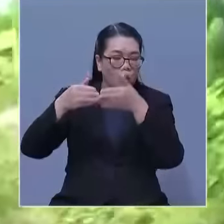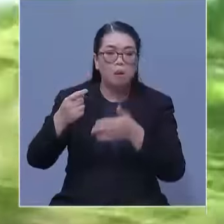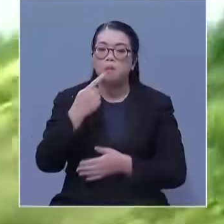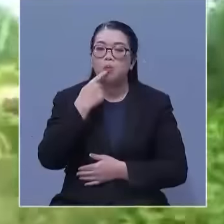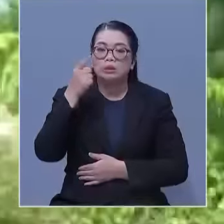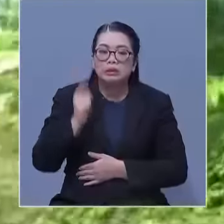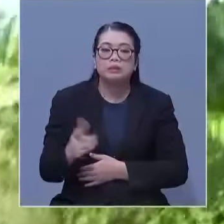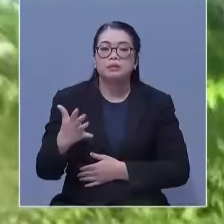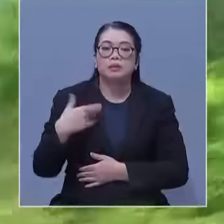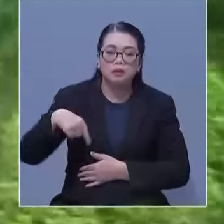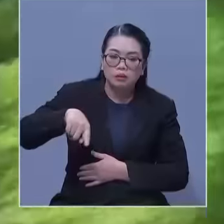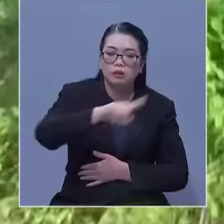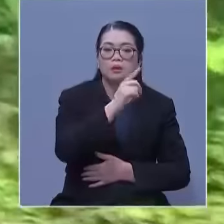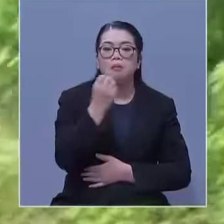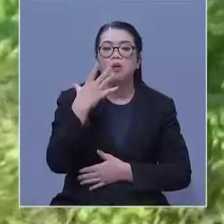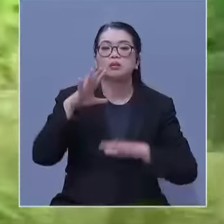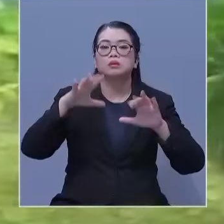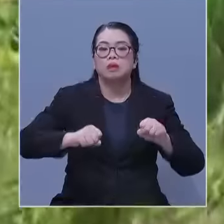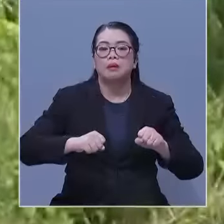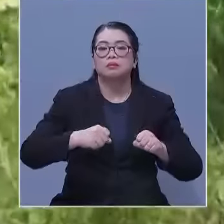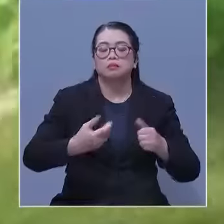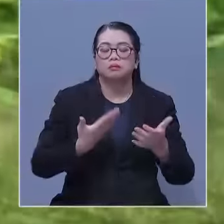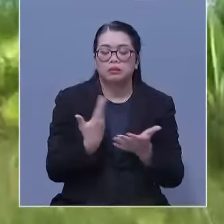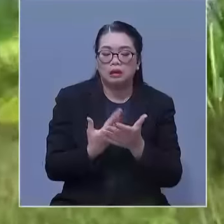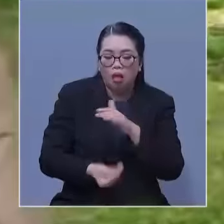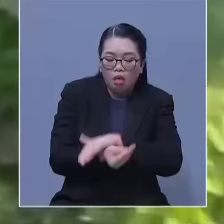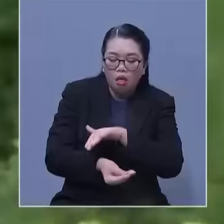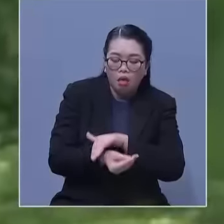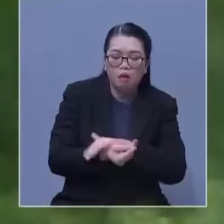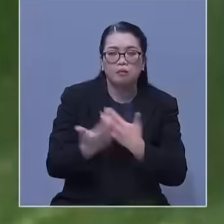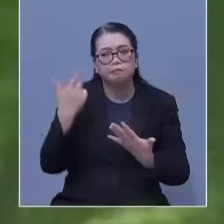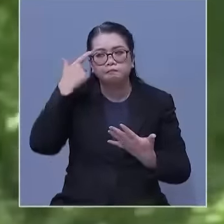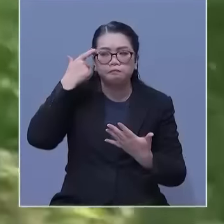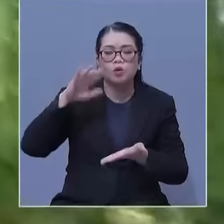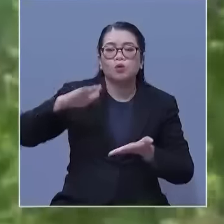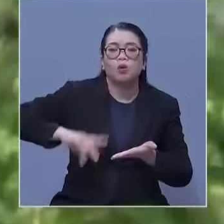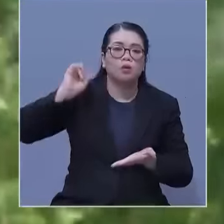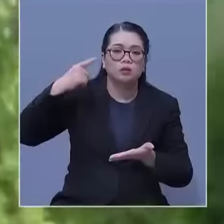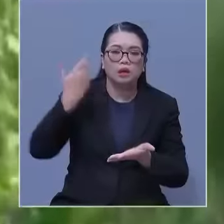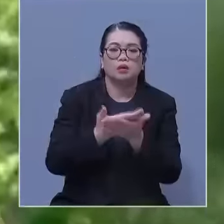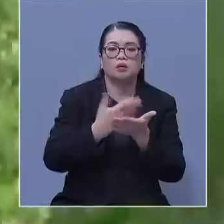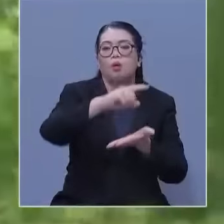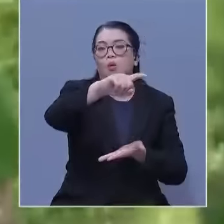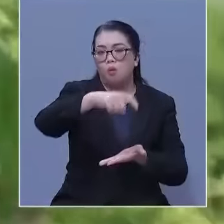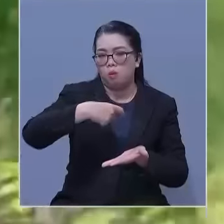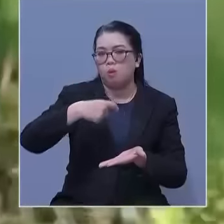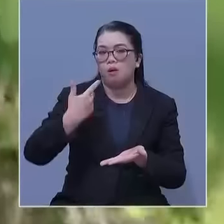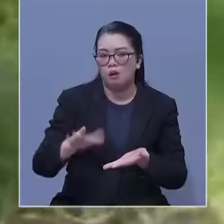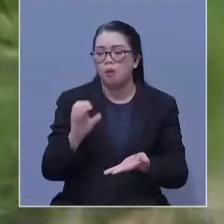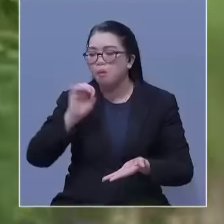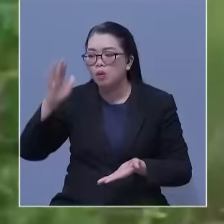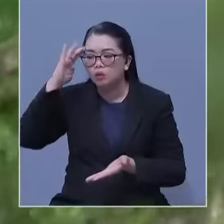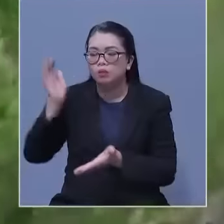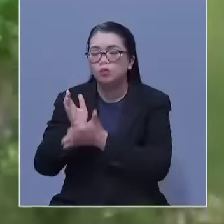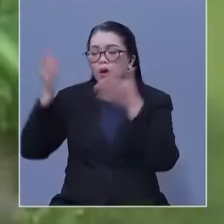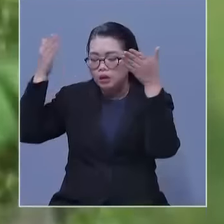จริงแต่อ้างว่าเป็นการถูกจับเรียกค่าไถ่นะครับน้องสาวก็เลยโอนเงินบางส่วนมาให้แต่ก็มีการแจ้งตำรวจ